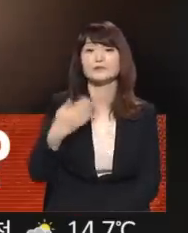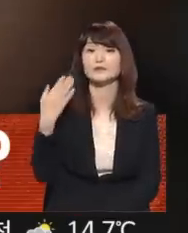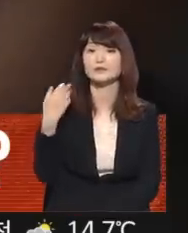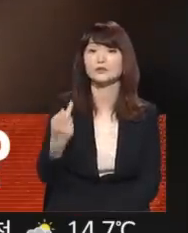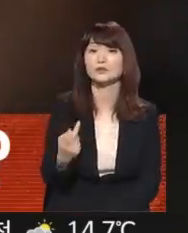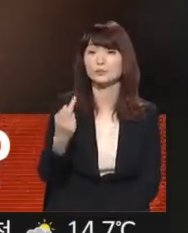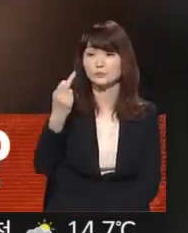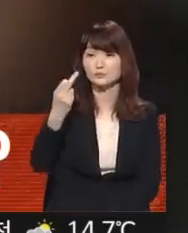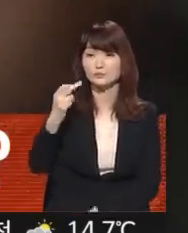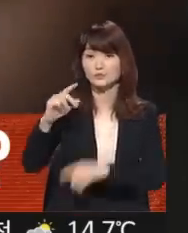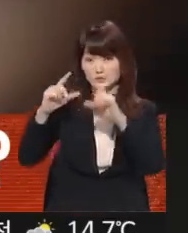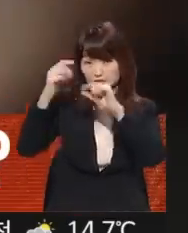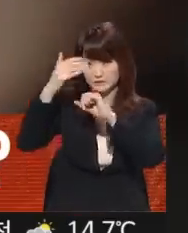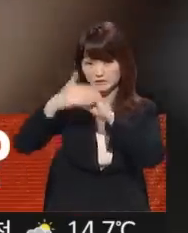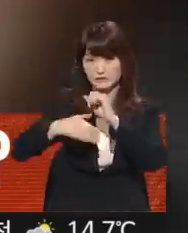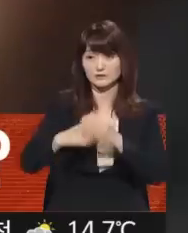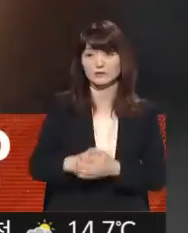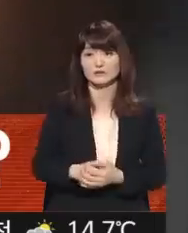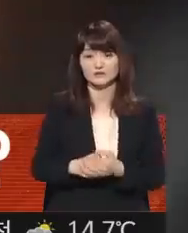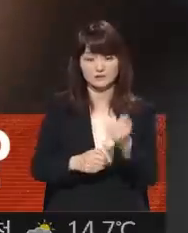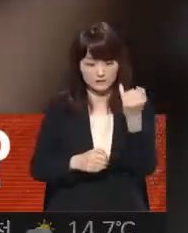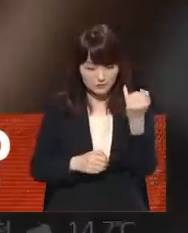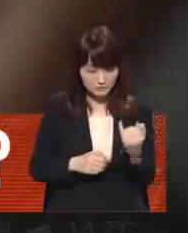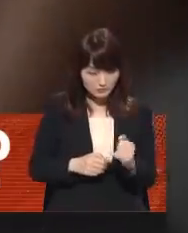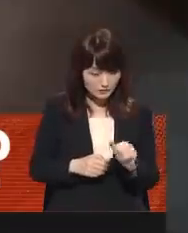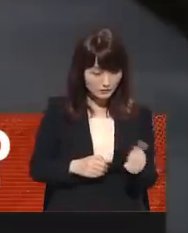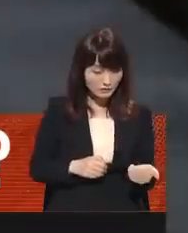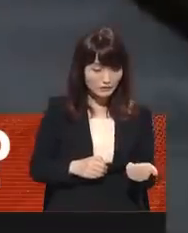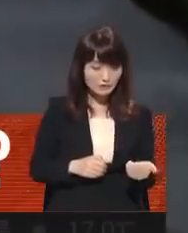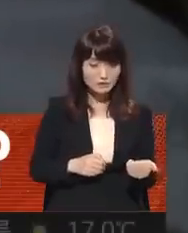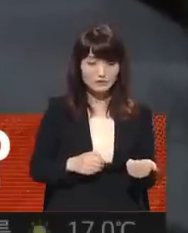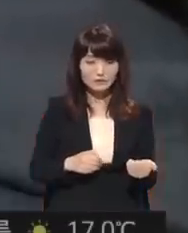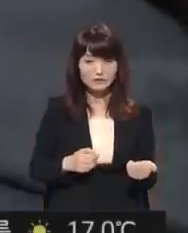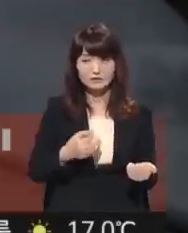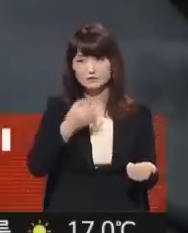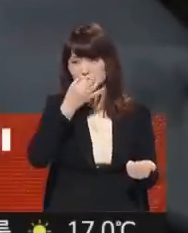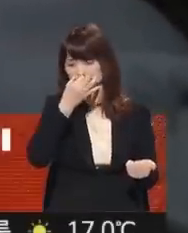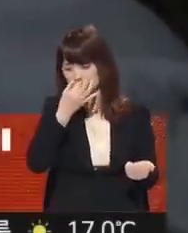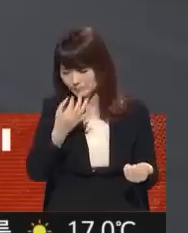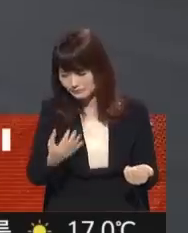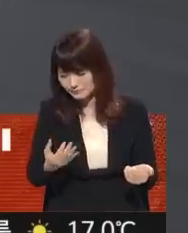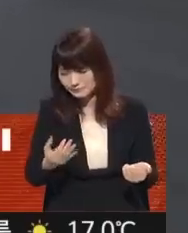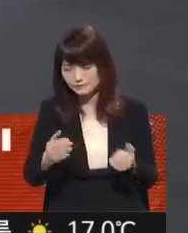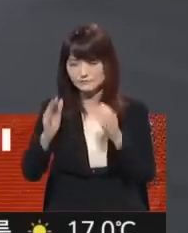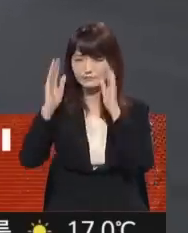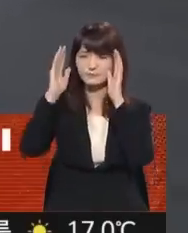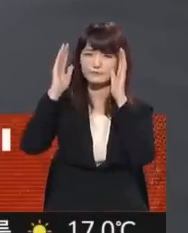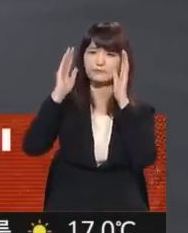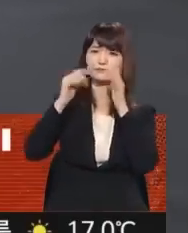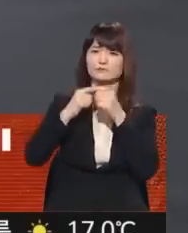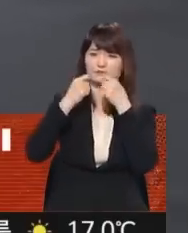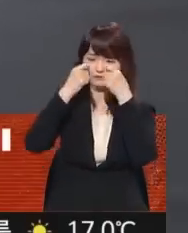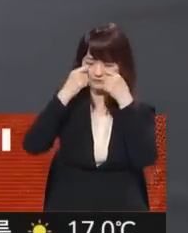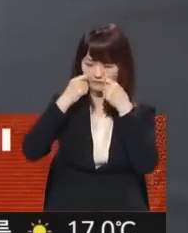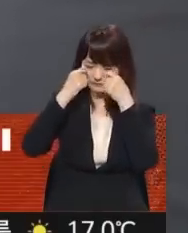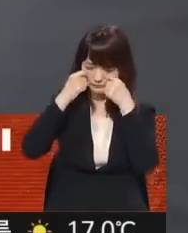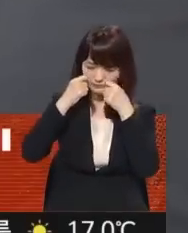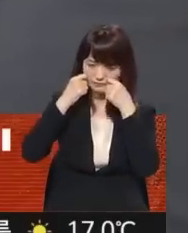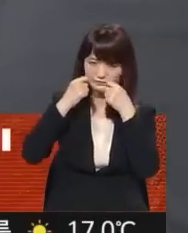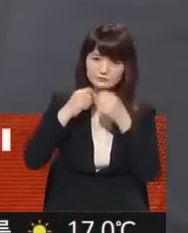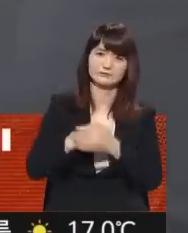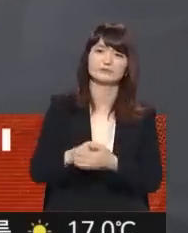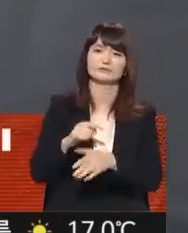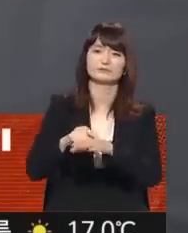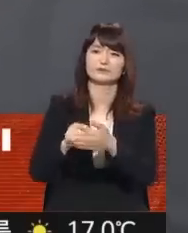오빠도 같이 나오는데 오빠가 동생이 갑자기 떠나버린 것에 대해서 굉장히 힘들어하고 있다라고 하네요 수업을 받다가도 울고 울었어